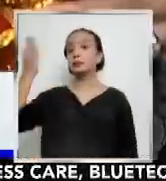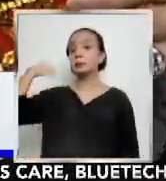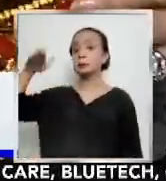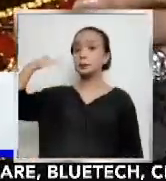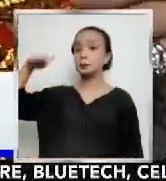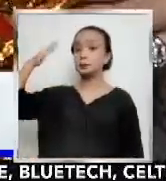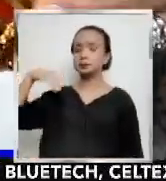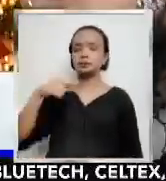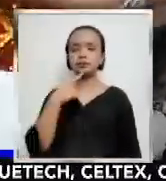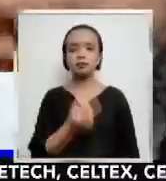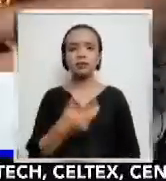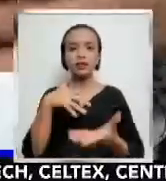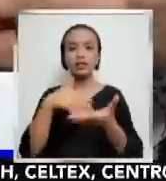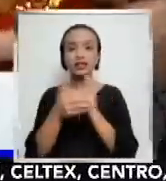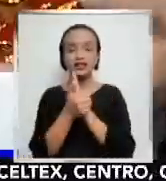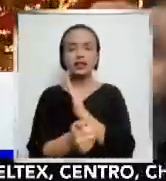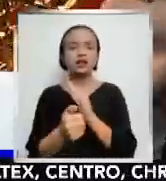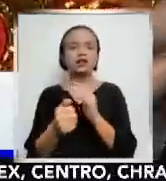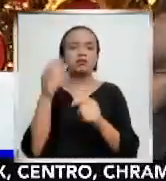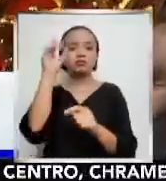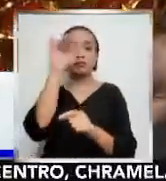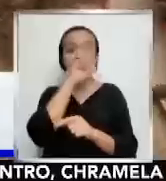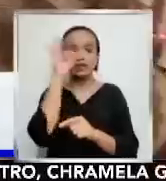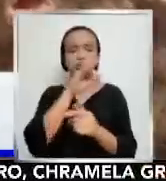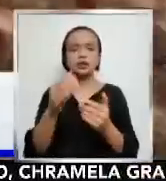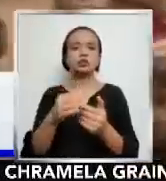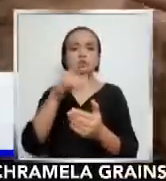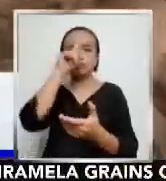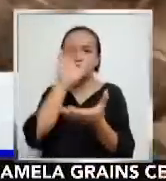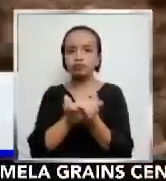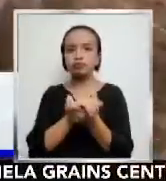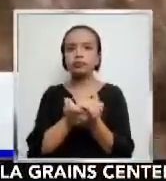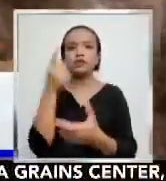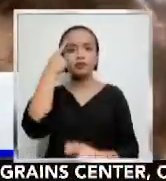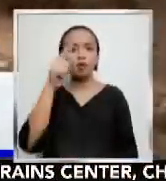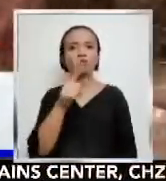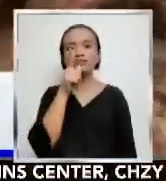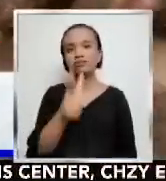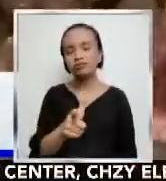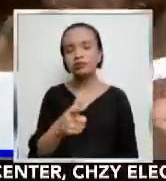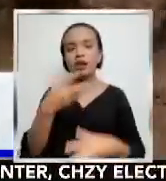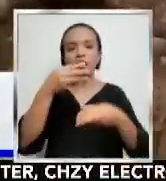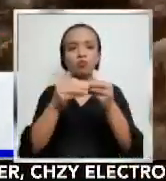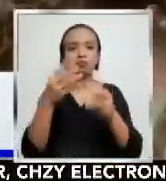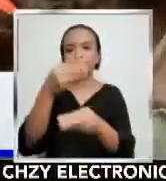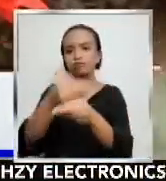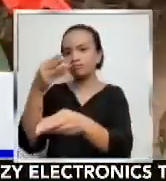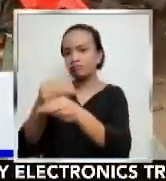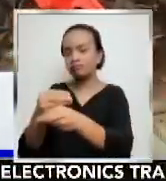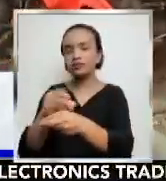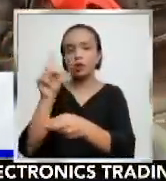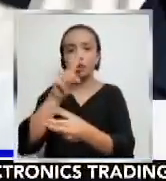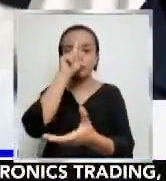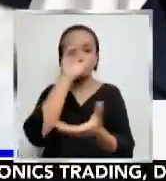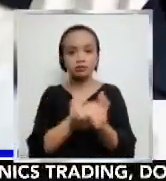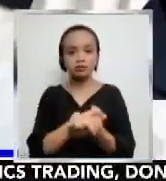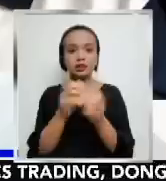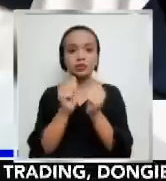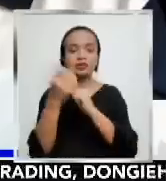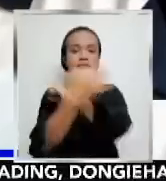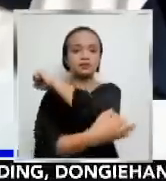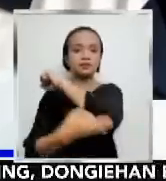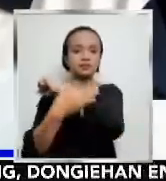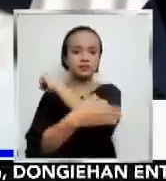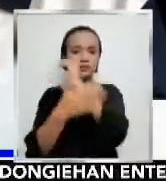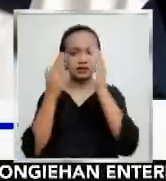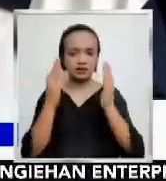naniniwala na ang mga Pinoy sa mga pampaswerte. At nadaragdagan pa ito ng ibang paniniwalang dala ng mga dayuhan. Matagal na